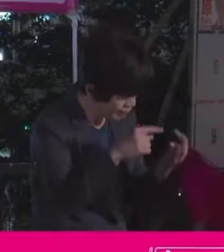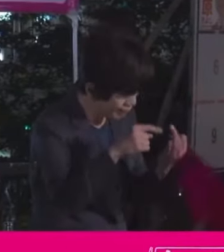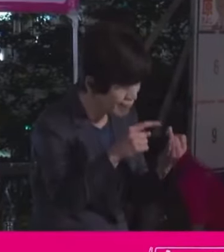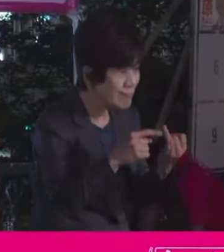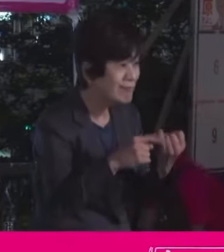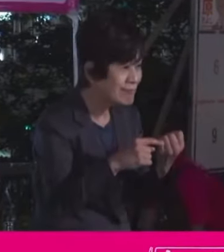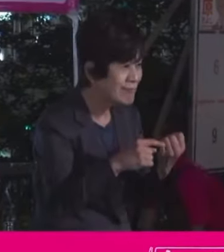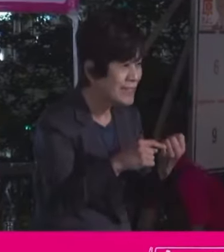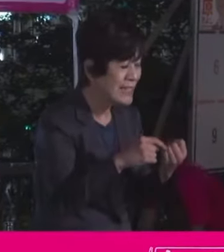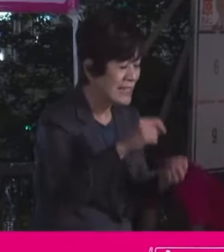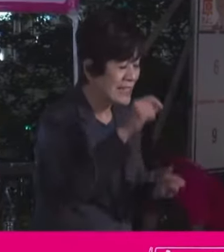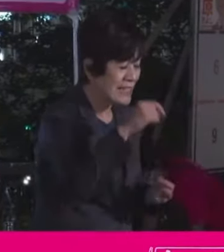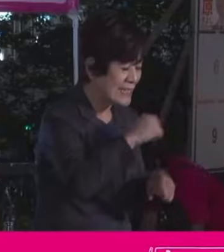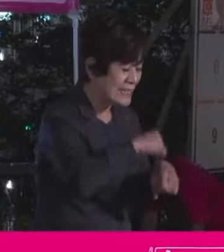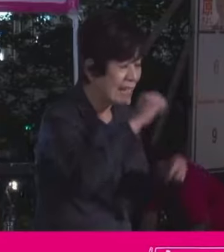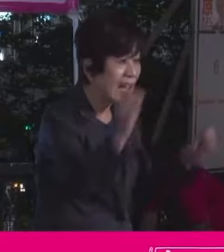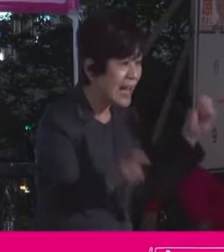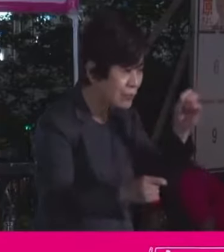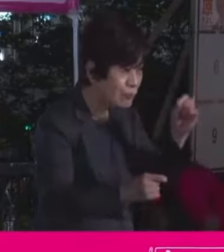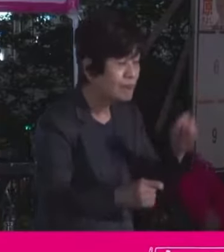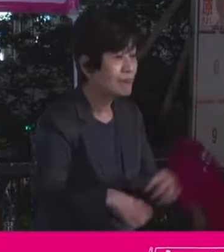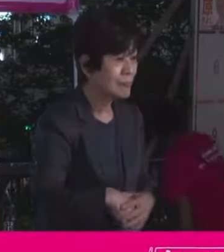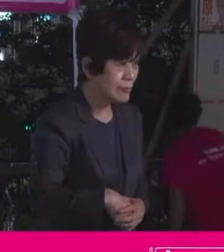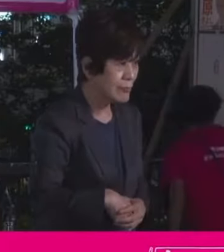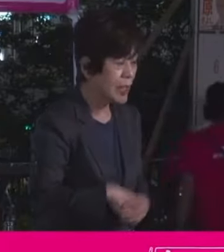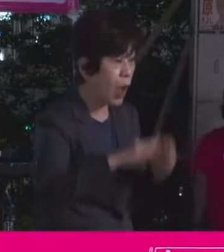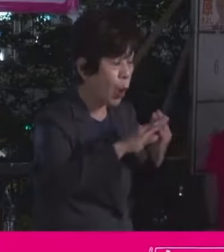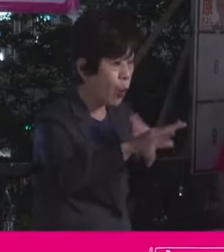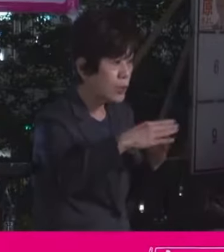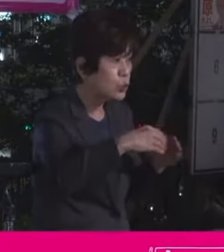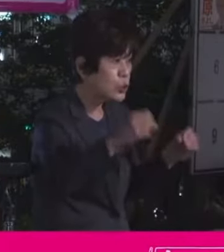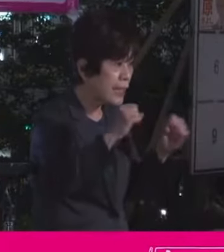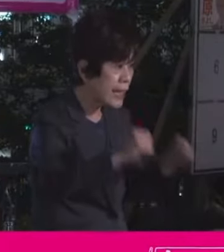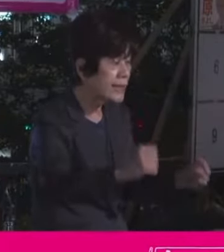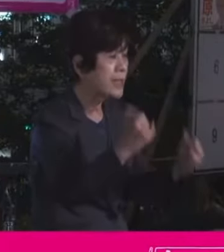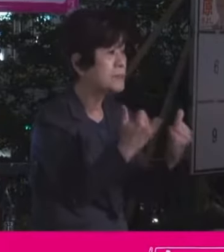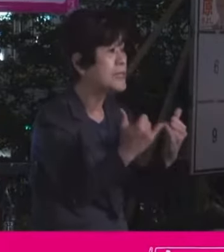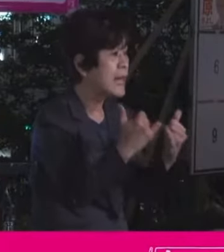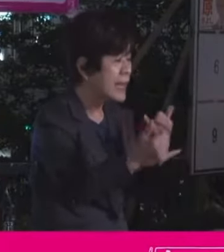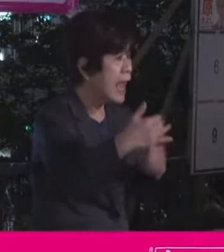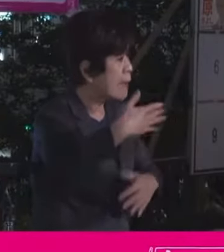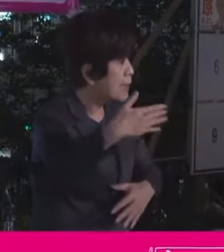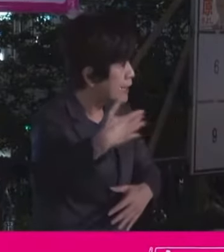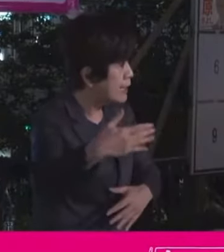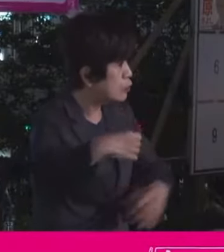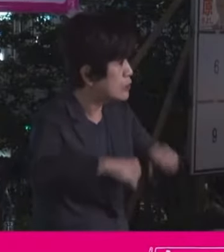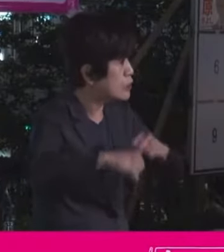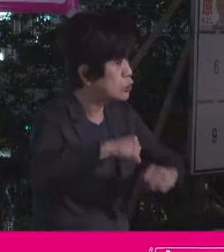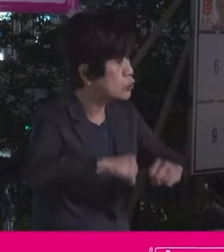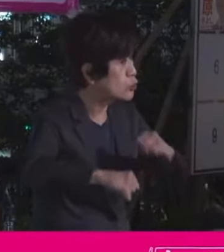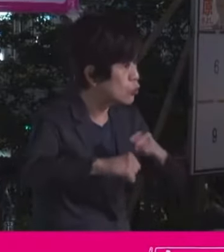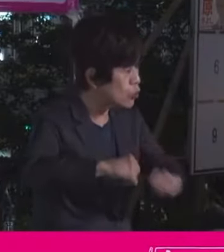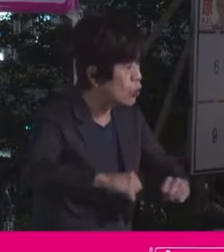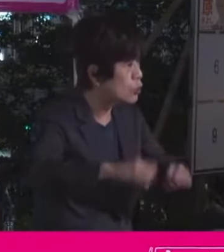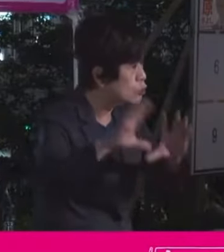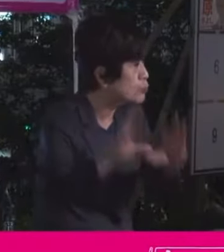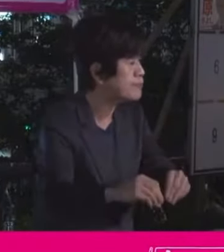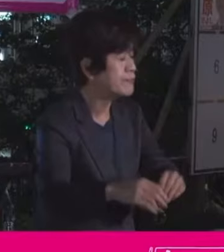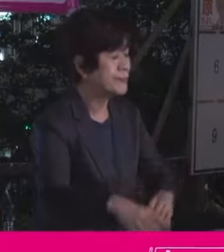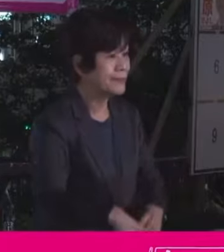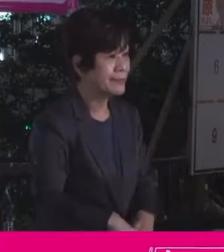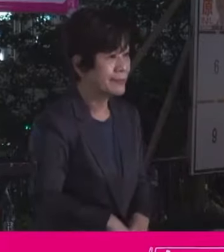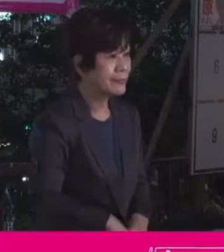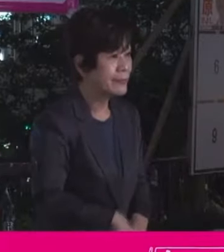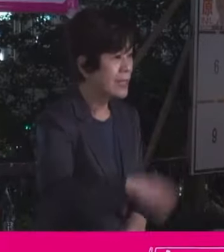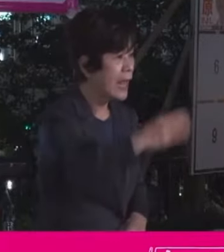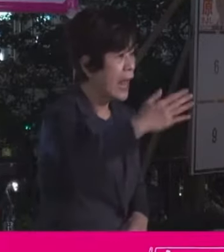年かかるでしょう。その前に他の国がしているように アメリカの自由をなくす、ア